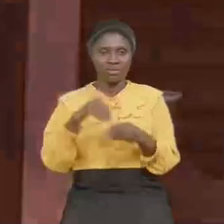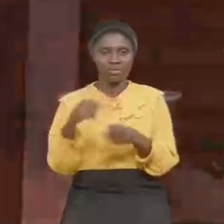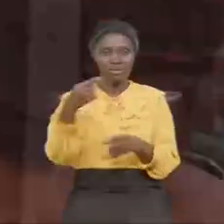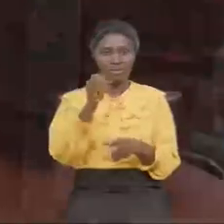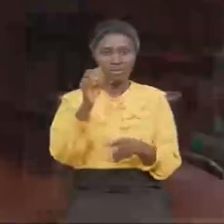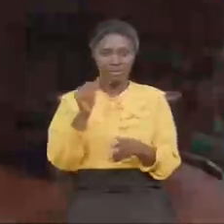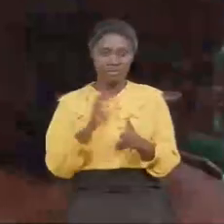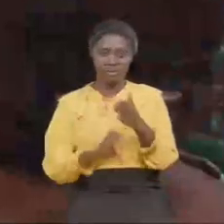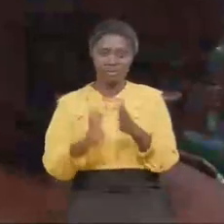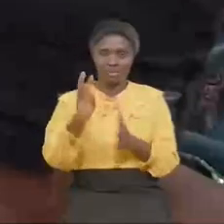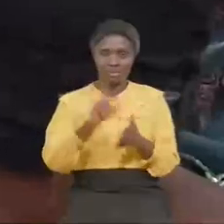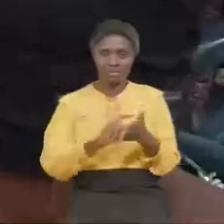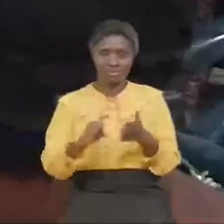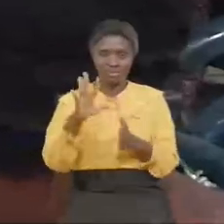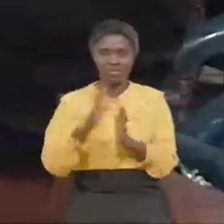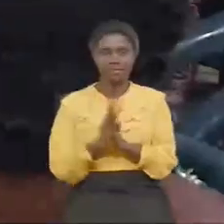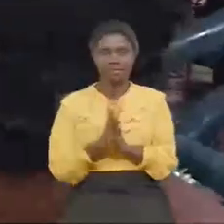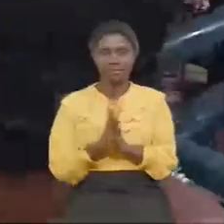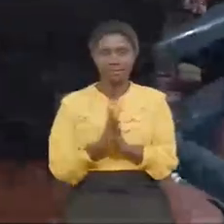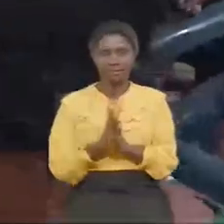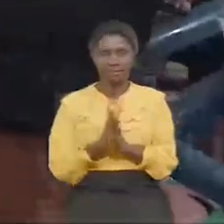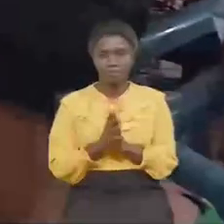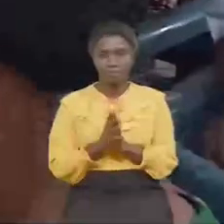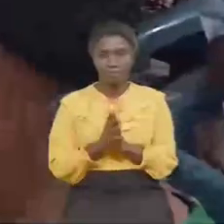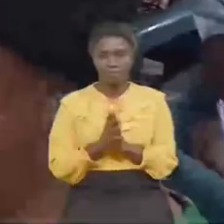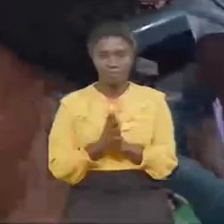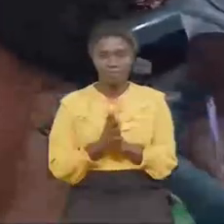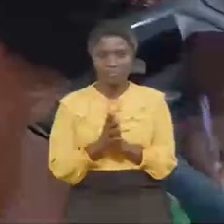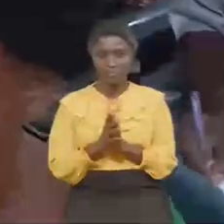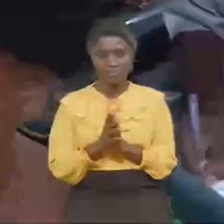Verset 5. Genèse 6. Verset 5.